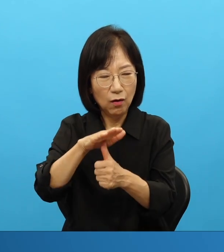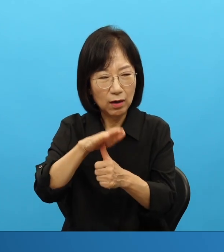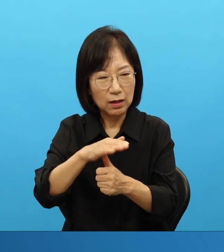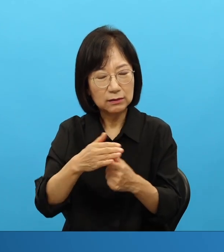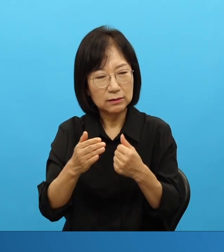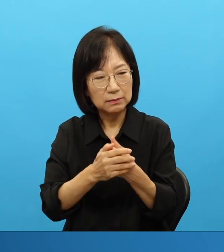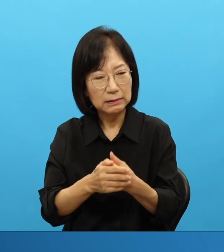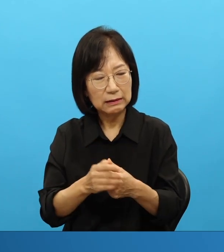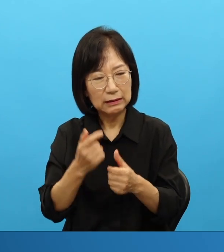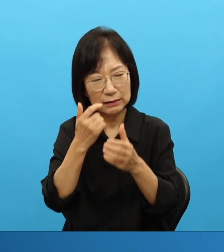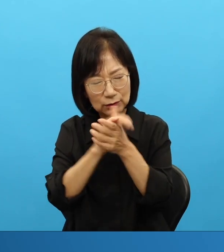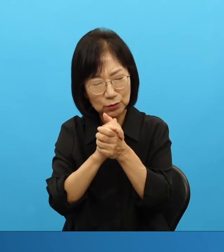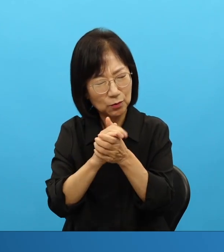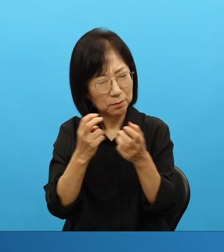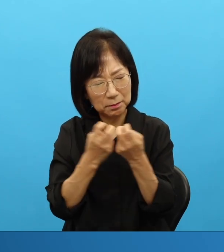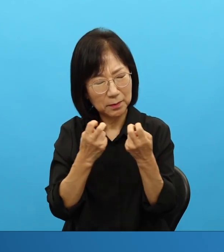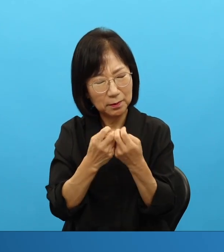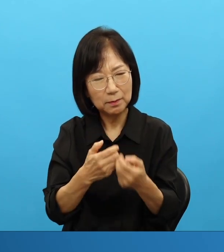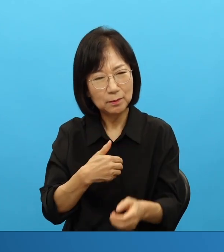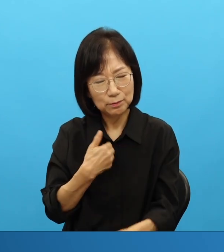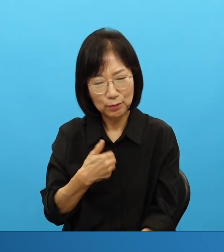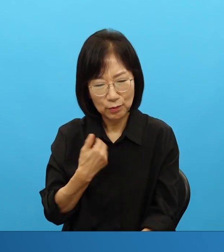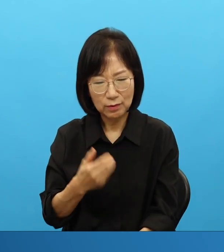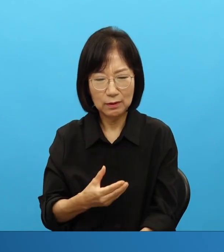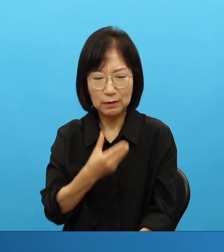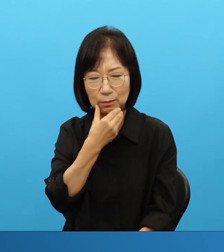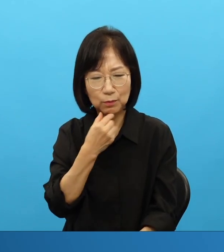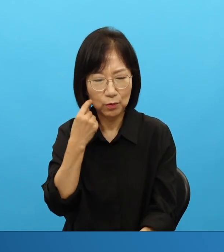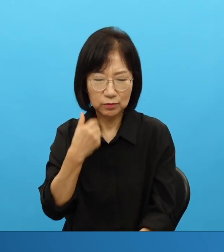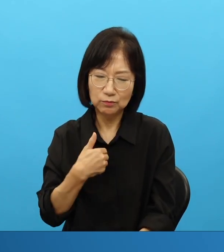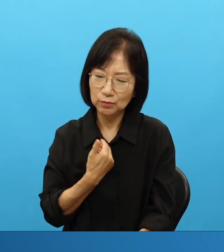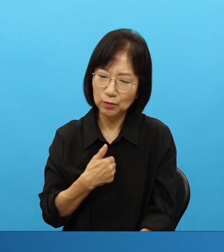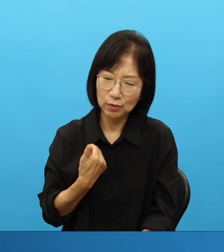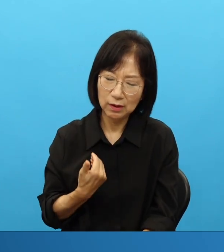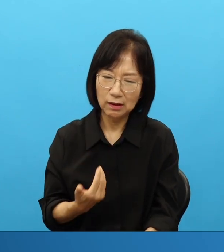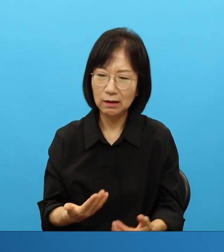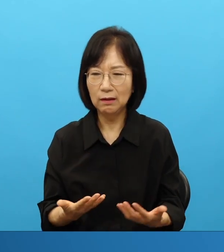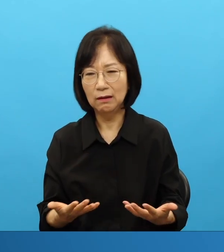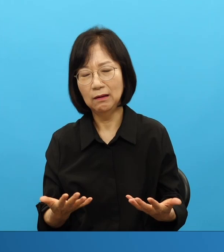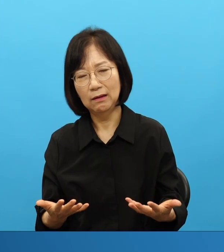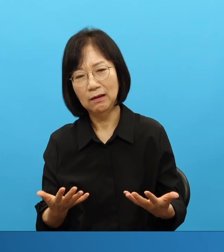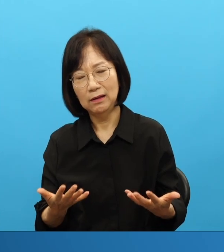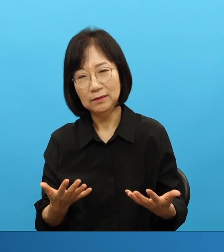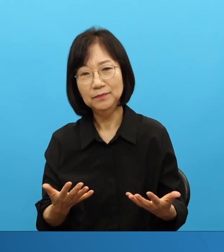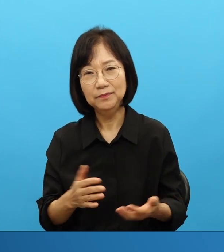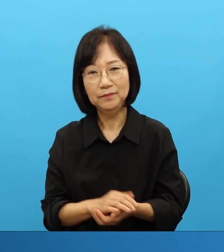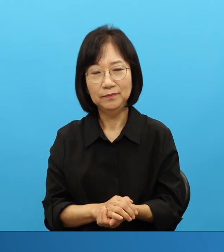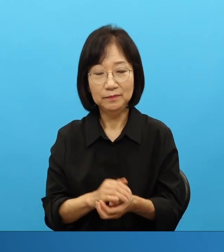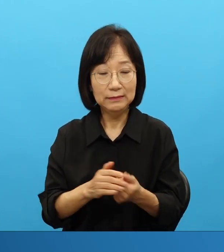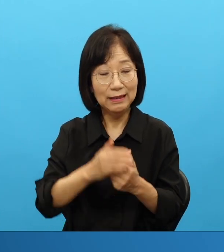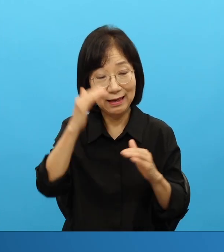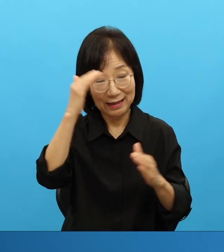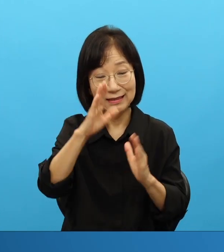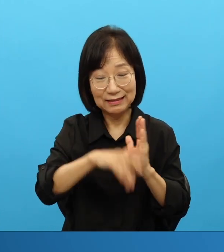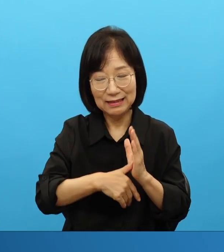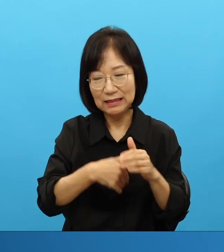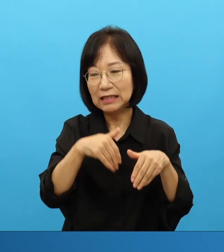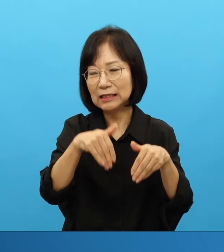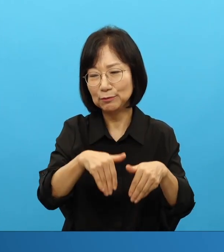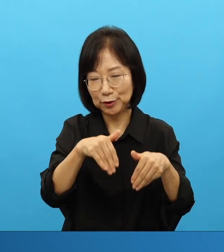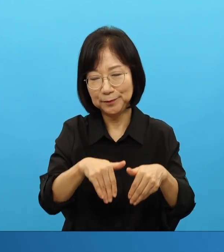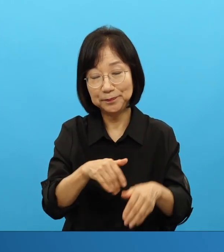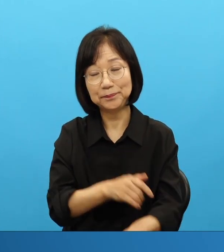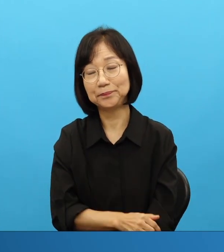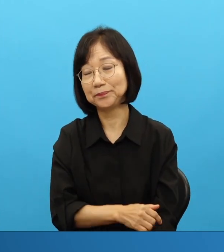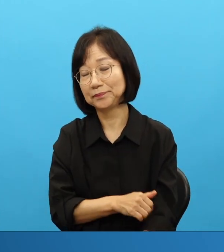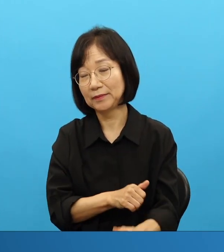될 수가 없지. When I was younger, I didn't know how to pray. I didn't know the gospel. Of course, things could not work out for me. 근데 내가 심부름을 딱 했는데 이 장로님이